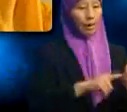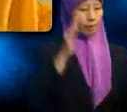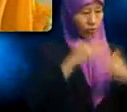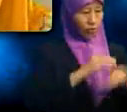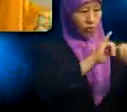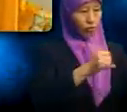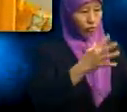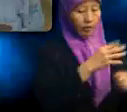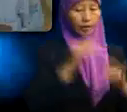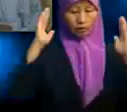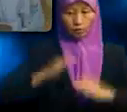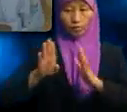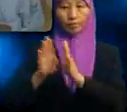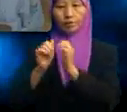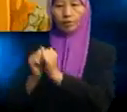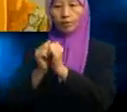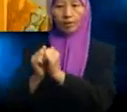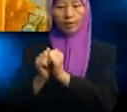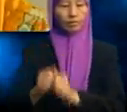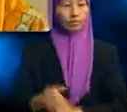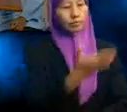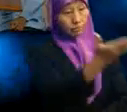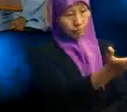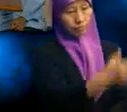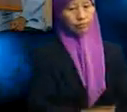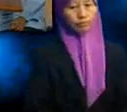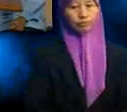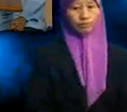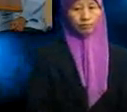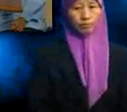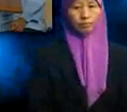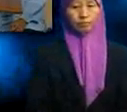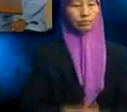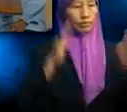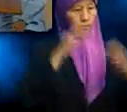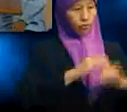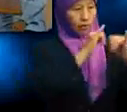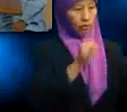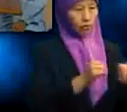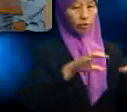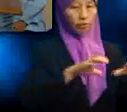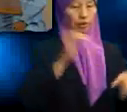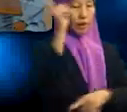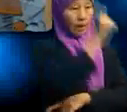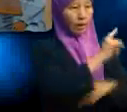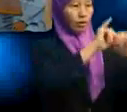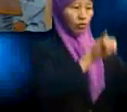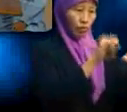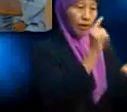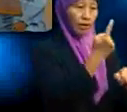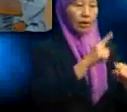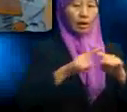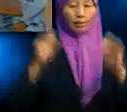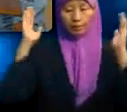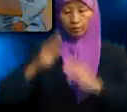Siapa boleh berikan? Ya, Ili. Solat Jumaat dilakukan pada hari Jumaat saja, tetapi